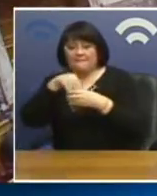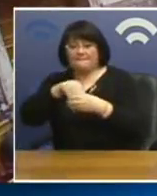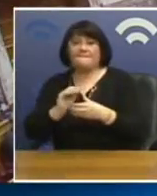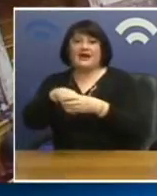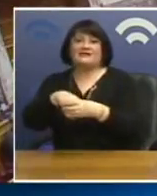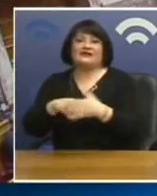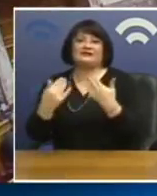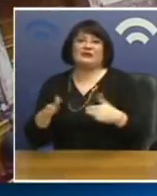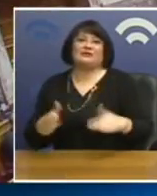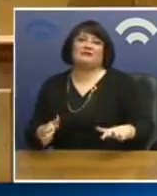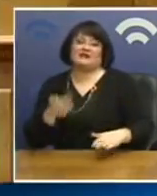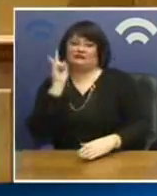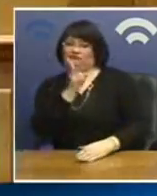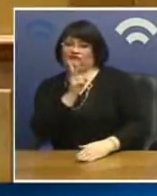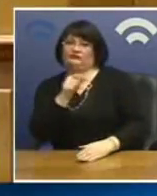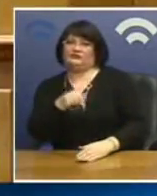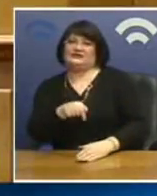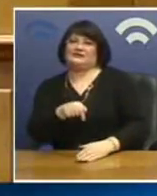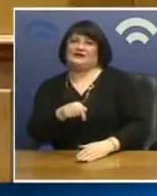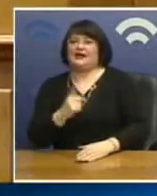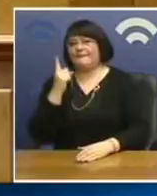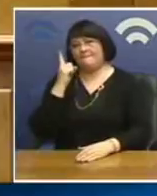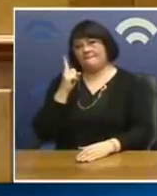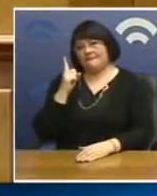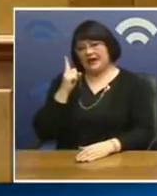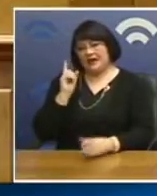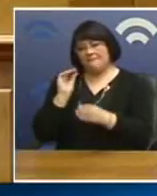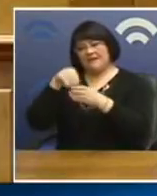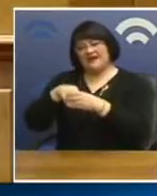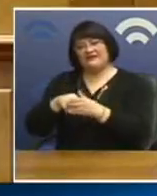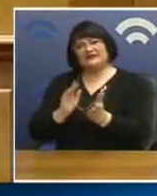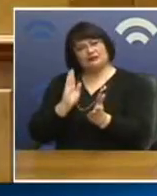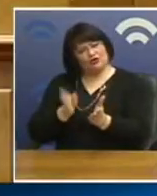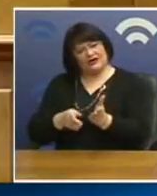γίνει. Η μία υπάρχει περιθώριο ακόμα και τώρα να αλλάξετε στάση.